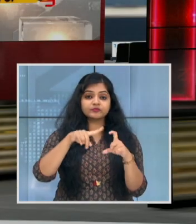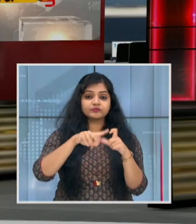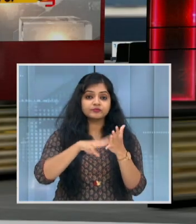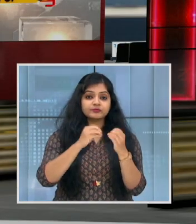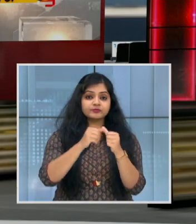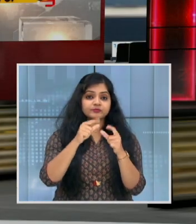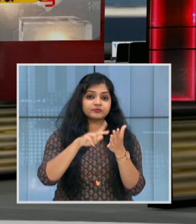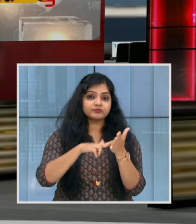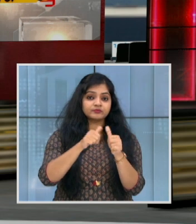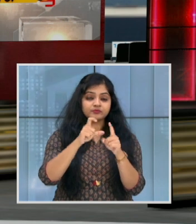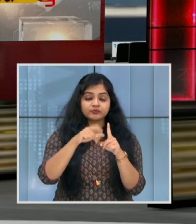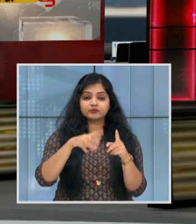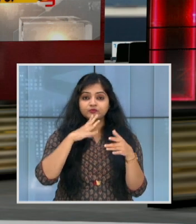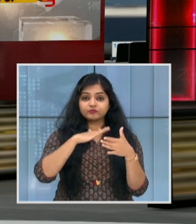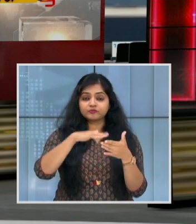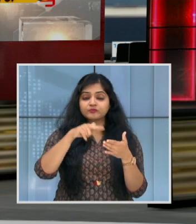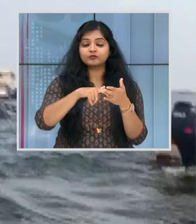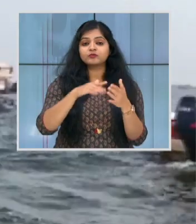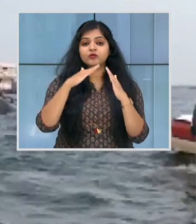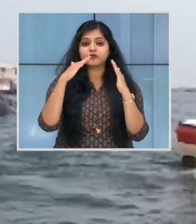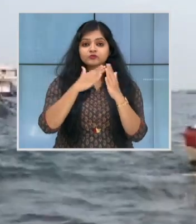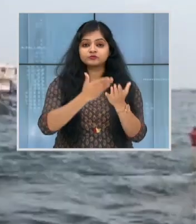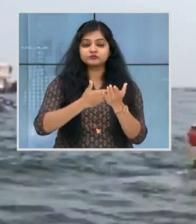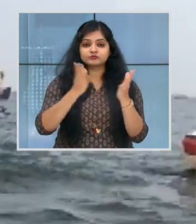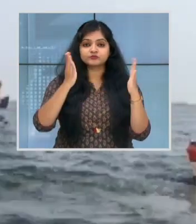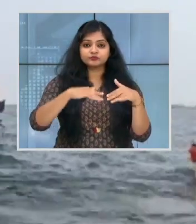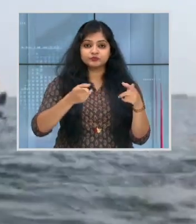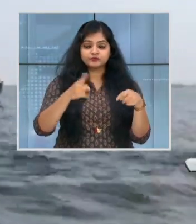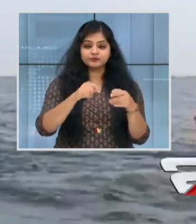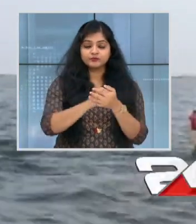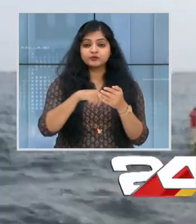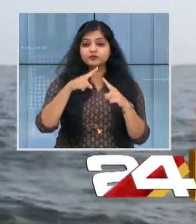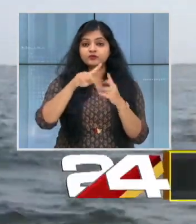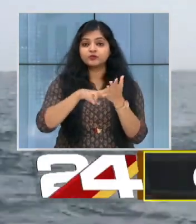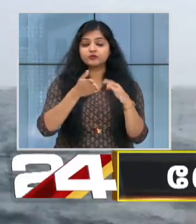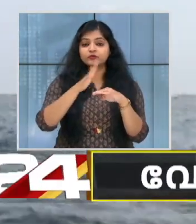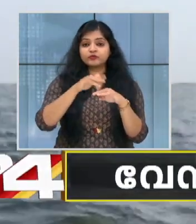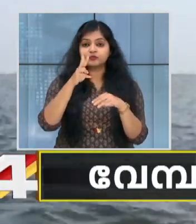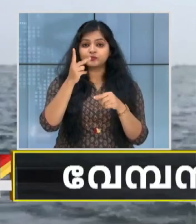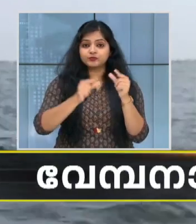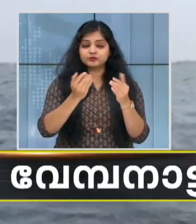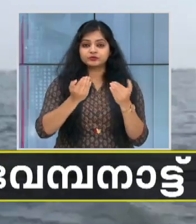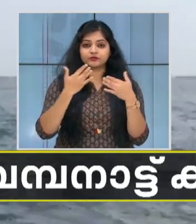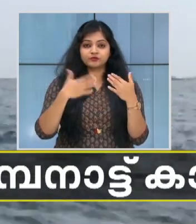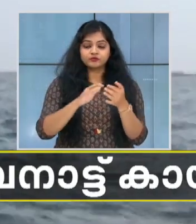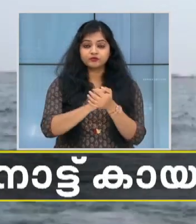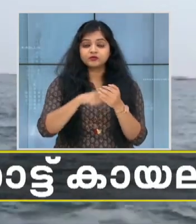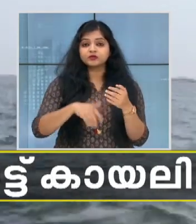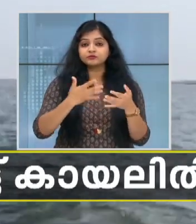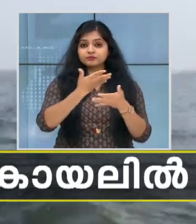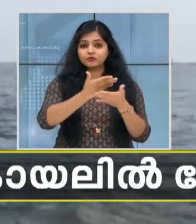കായലിൽ ഹൗസ് ബോട്ട് മുങ്ങി. ബോട്ടിലുണ്ടായിരുന്ന മുൻ തമിഴ്നാട് സ്വദേശികളെ രക്ഷപ്പെടുത്തി. അടിത്തട്ടിളകി വെള്ളം കയറിയതാണ് അപകടത്തിന്റെ